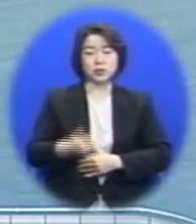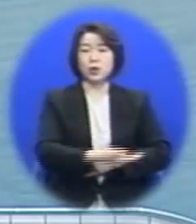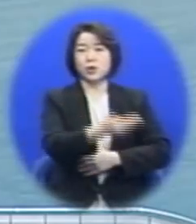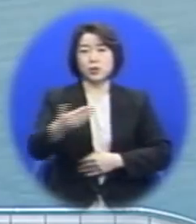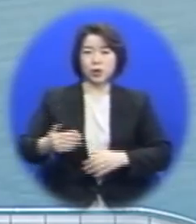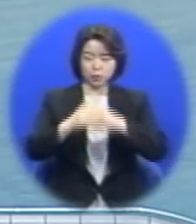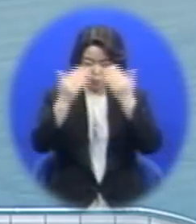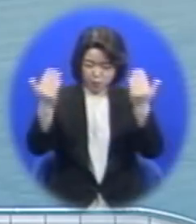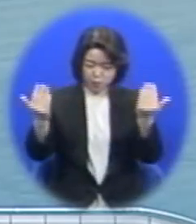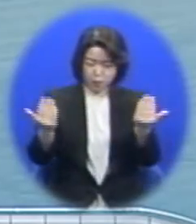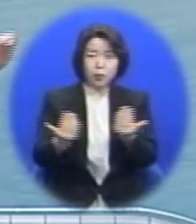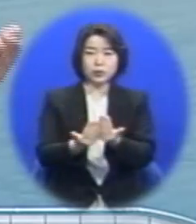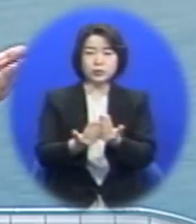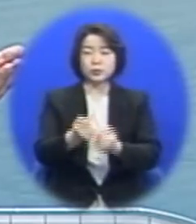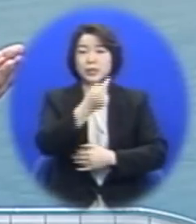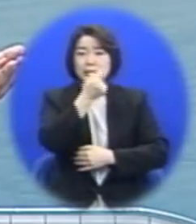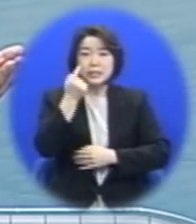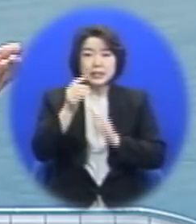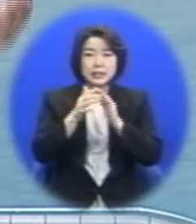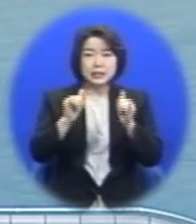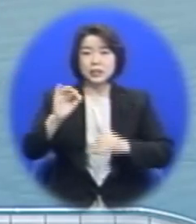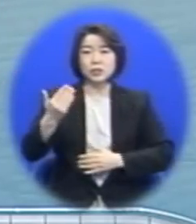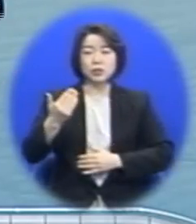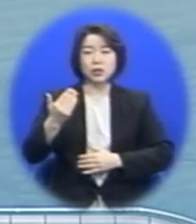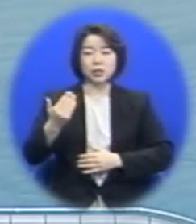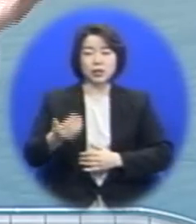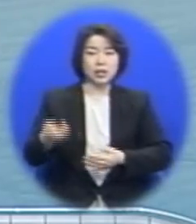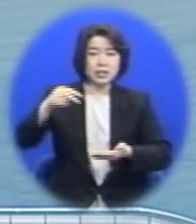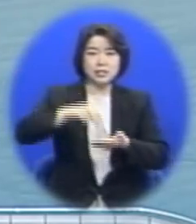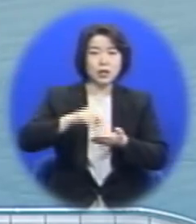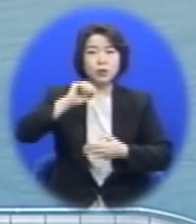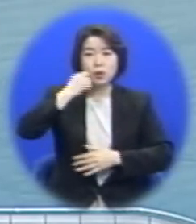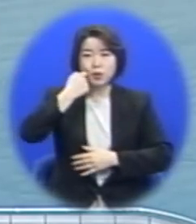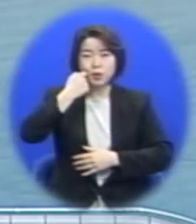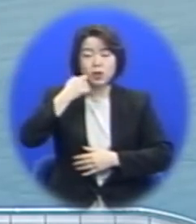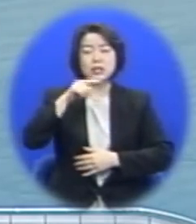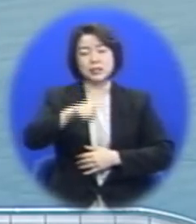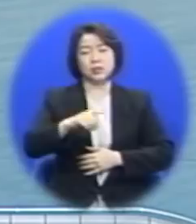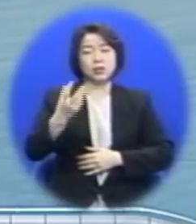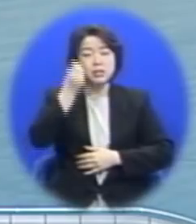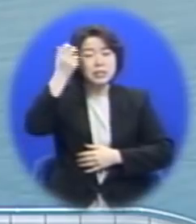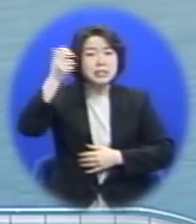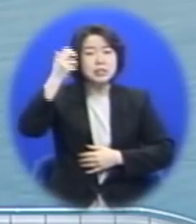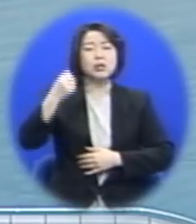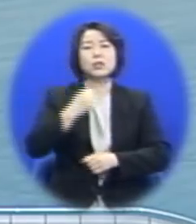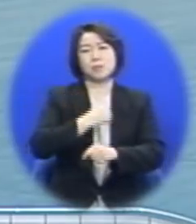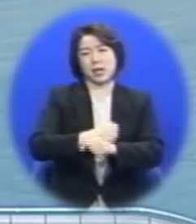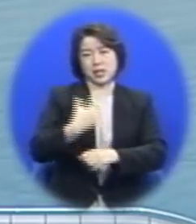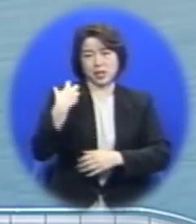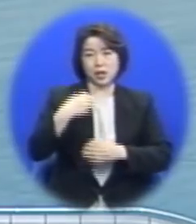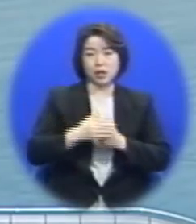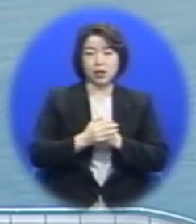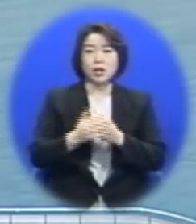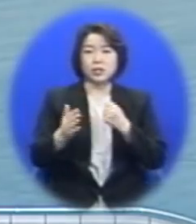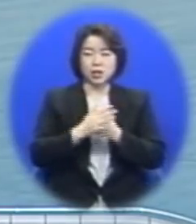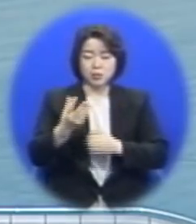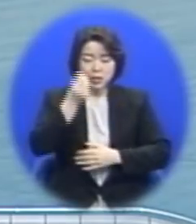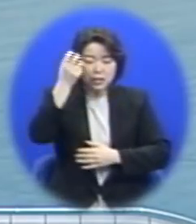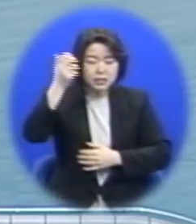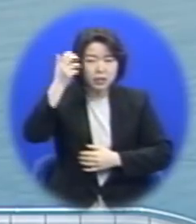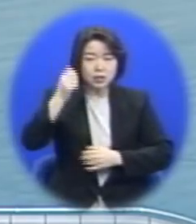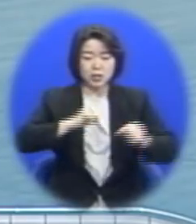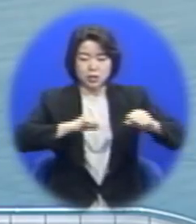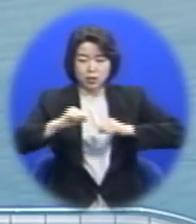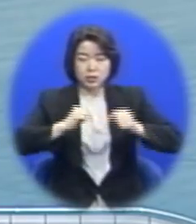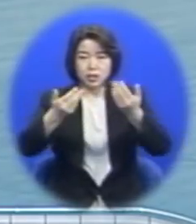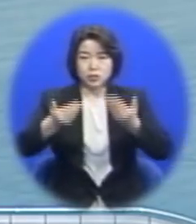모두를 다 증인되게 세울 수 없습니다. 그건 성령께서 하시는 거예요. 그래서 성령님이 역사해 주시기를 간절히